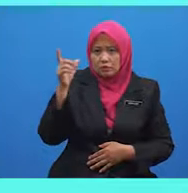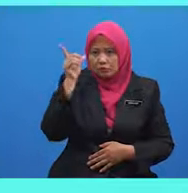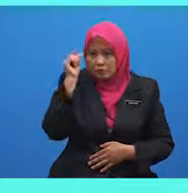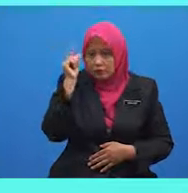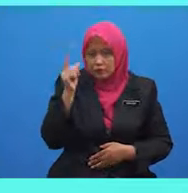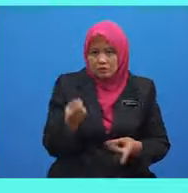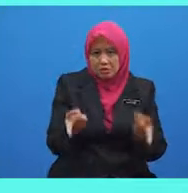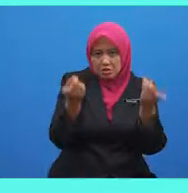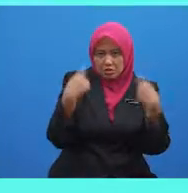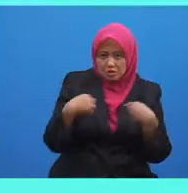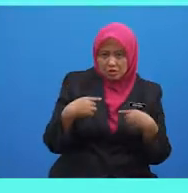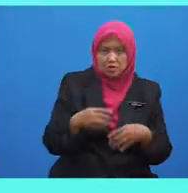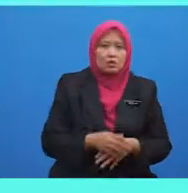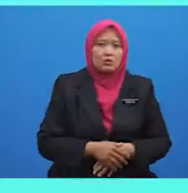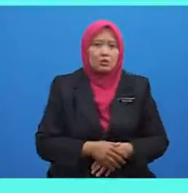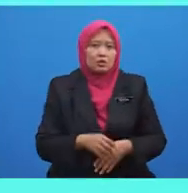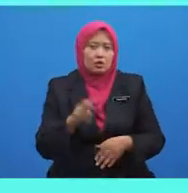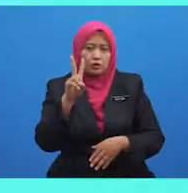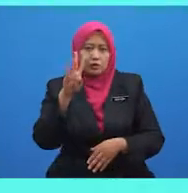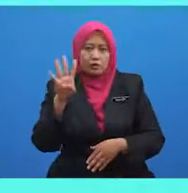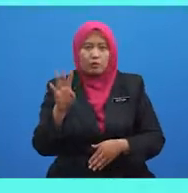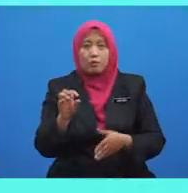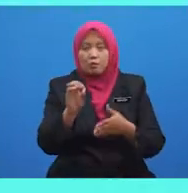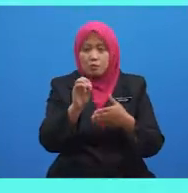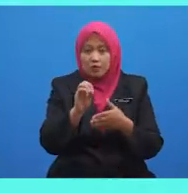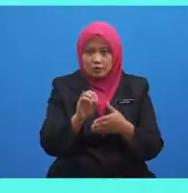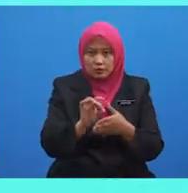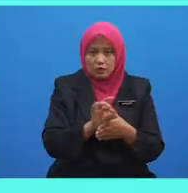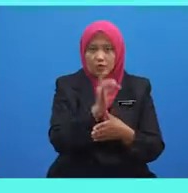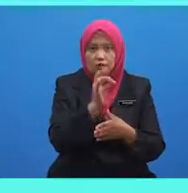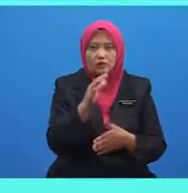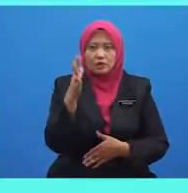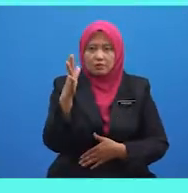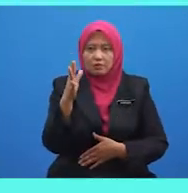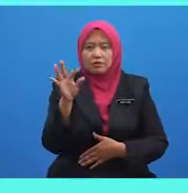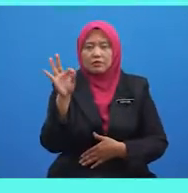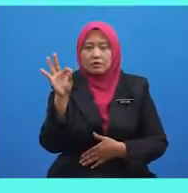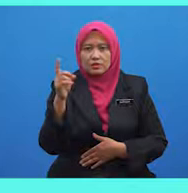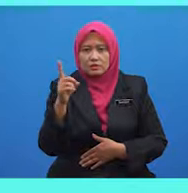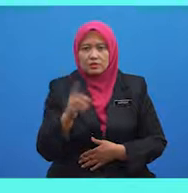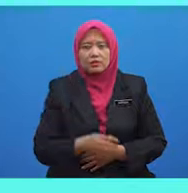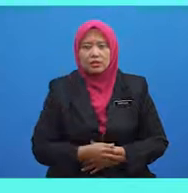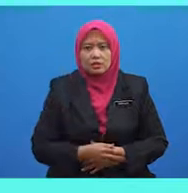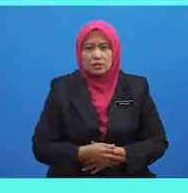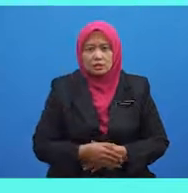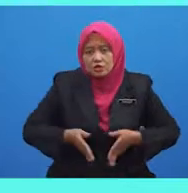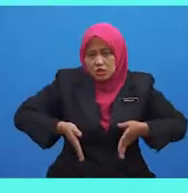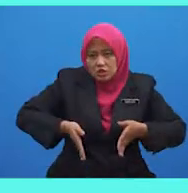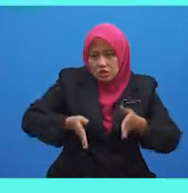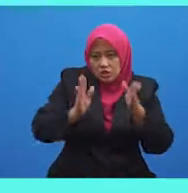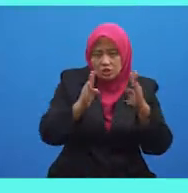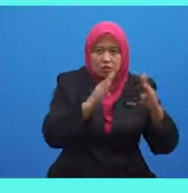kembali menyerang Melaka. Tentera Portugis berarak secara berenam melalui jalan bandar dan